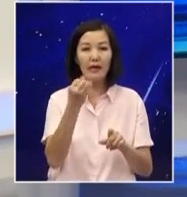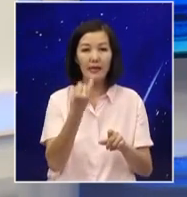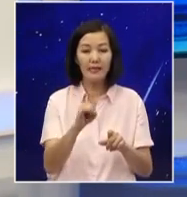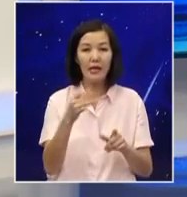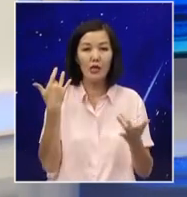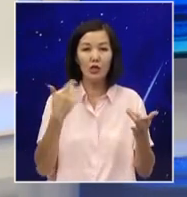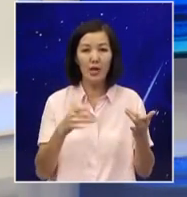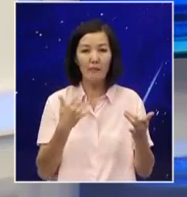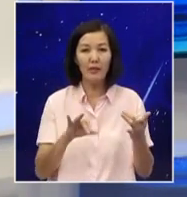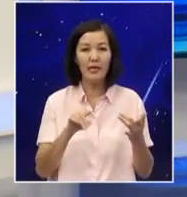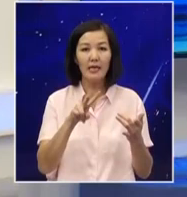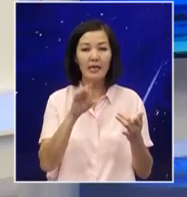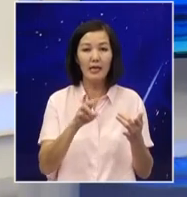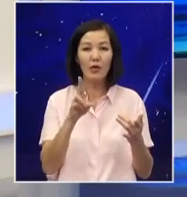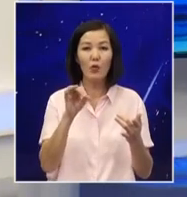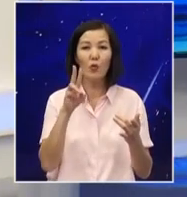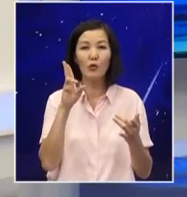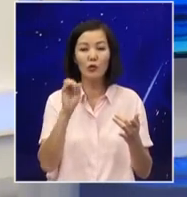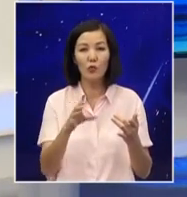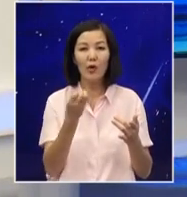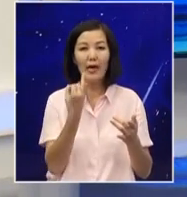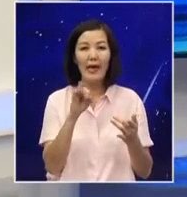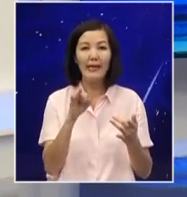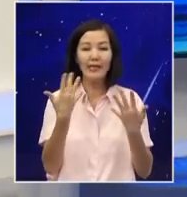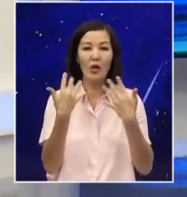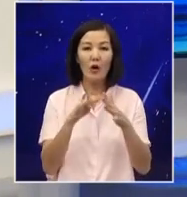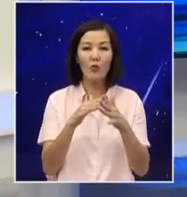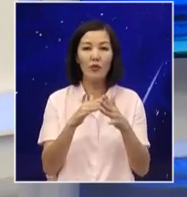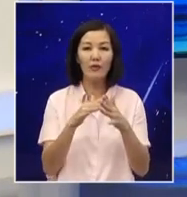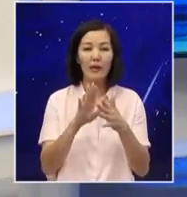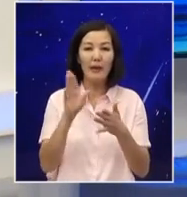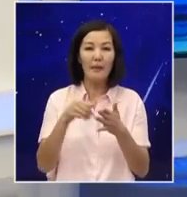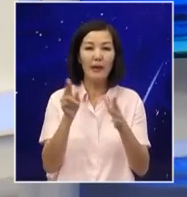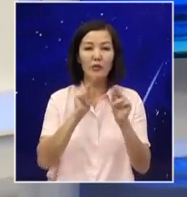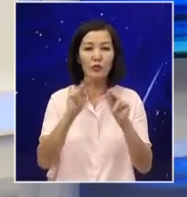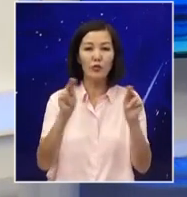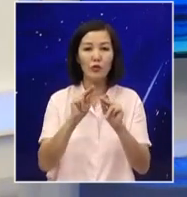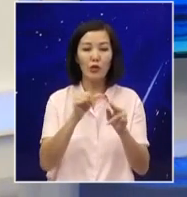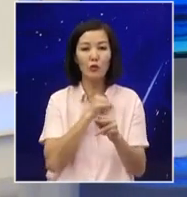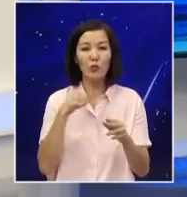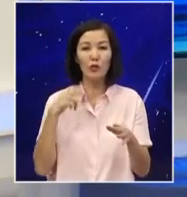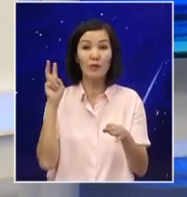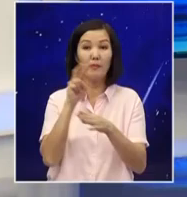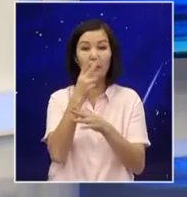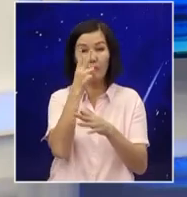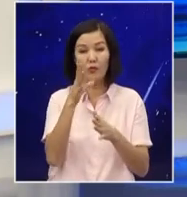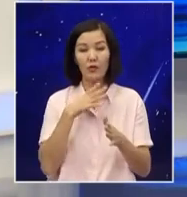Іле, Көксу ауданында. Алғашқысы Әйтей ауылындағы Қуанышқа өңірдің бас ұстазы арнайы бар